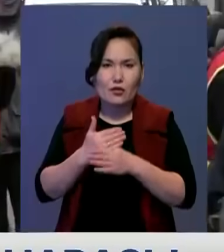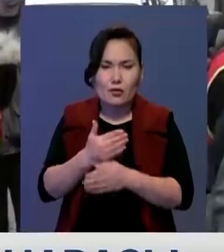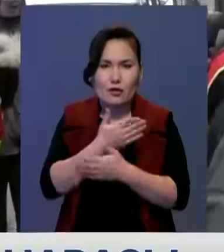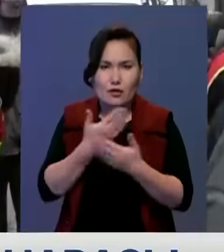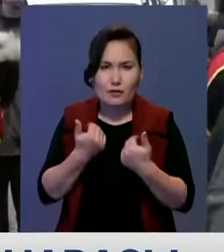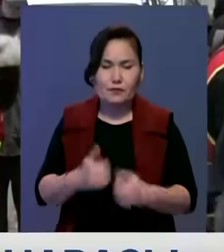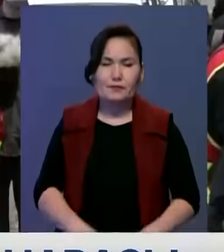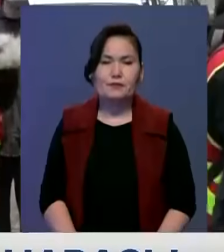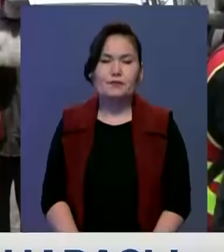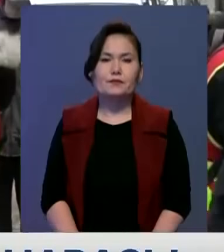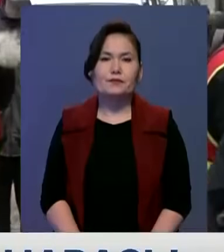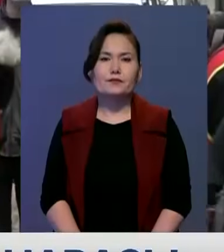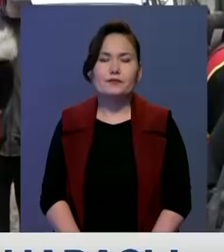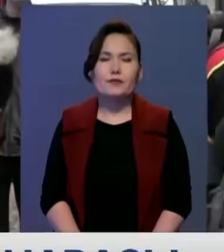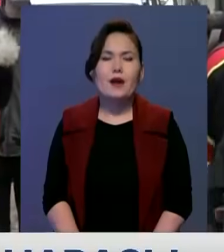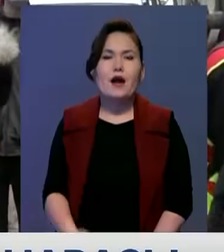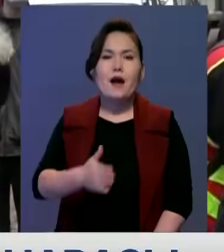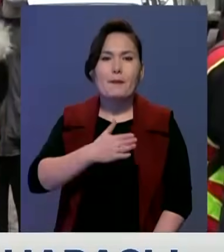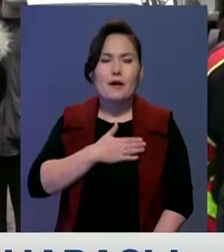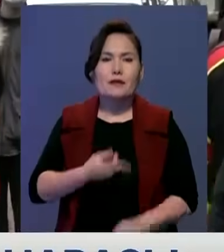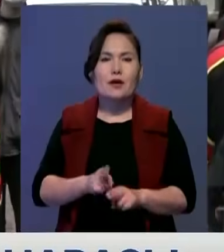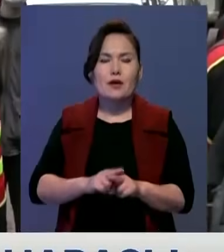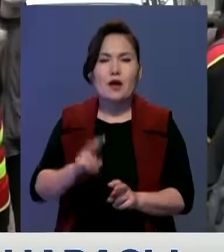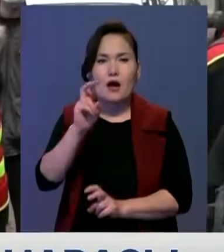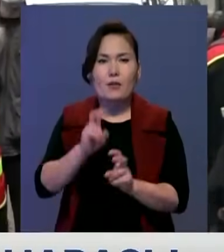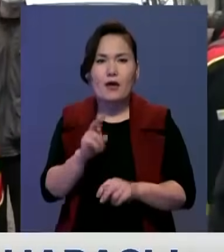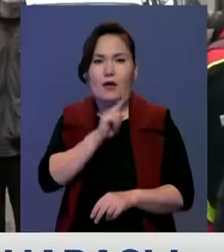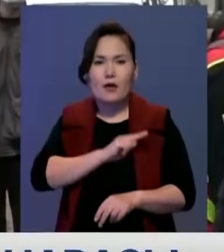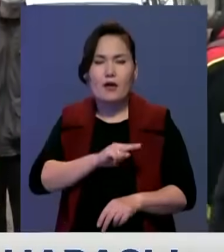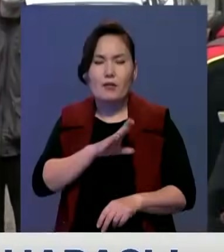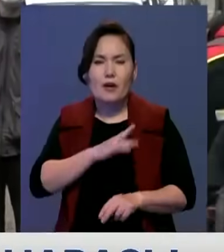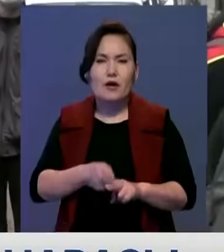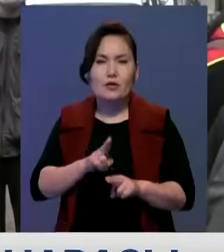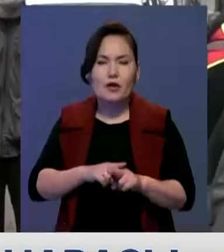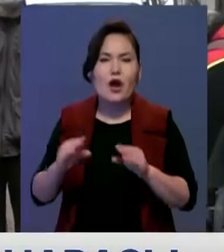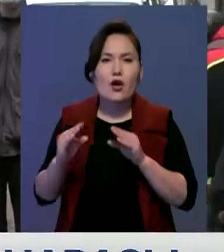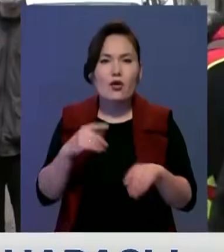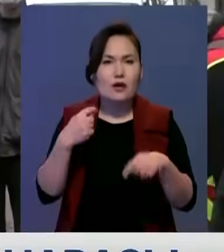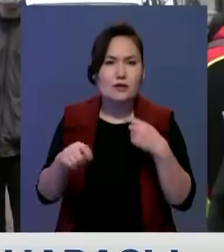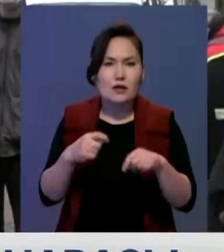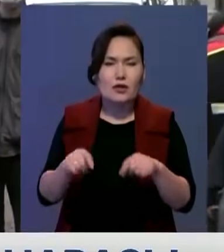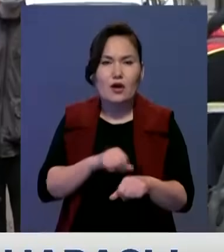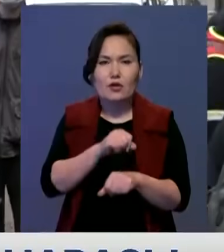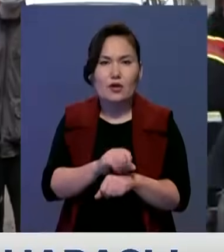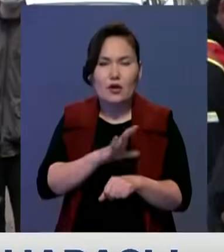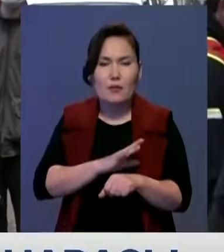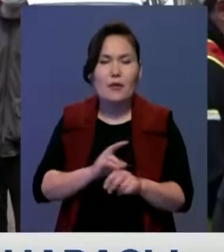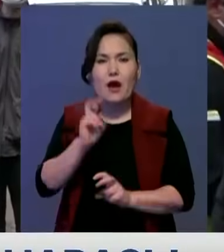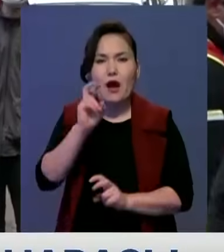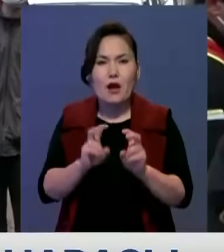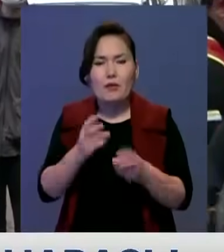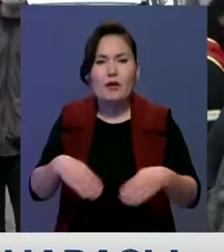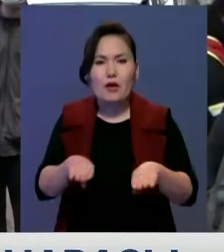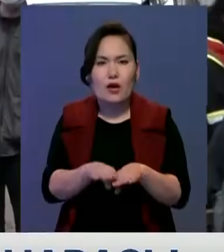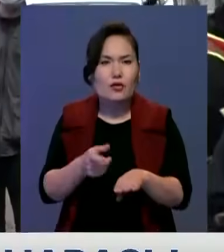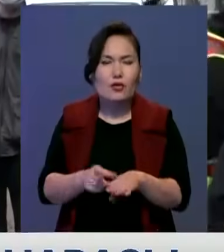әлек. Мен Рено компаниясына жұмыс істеймін. Әрине, көлік саудасы бұрынғыдай емес, бірақ компанияға жабылу